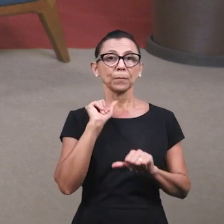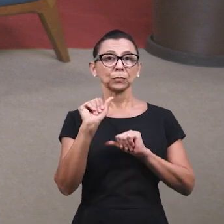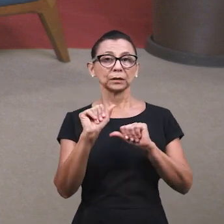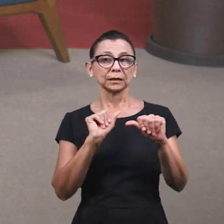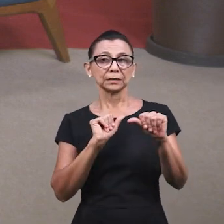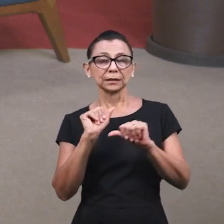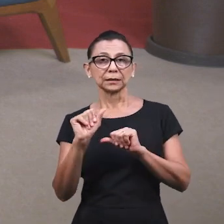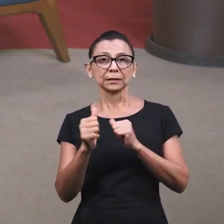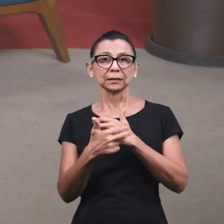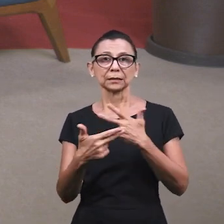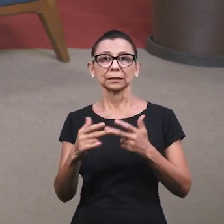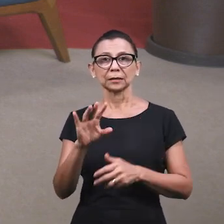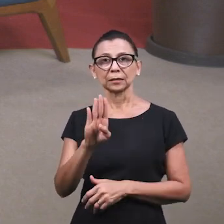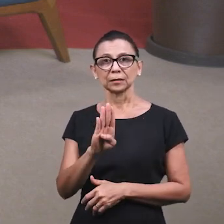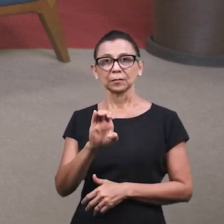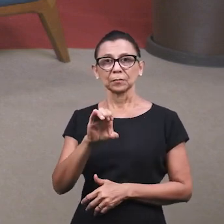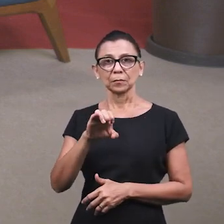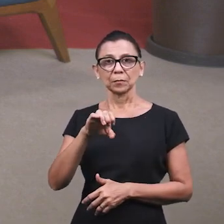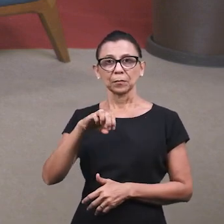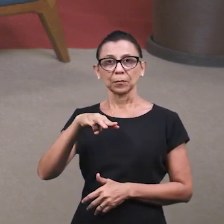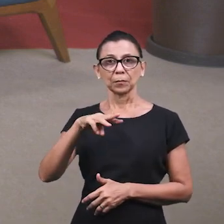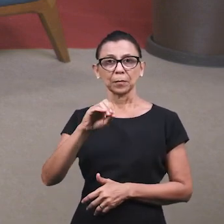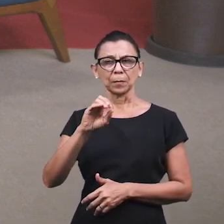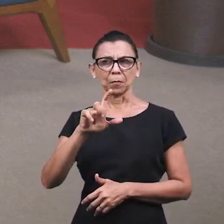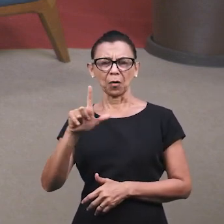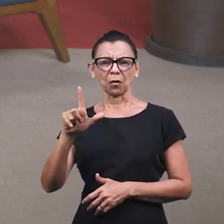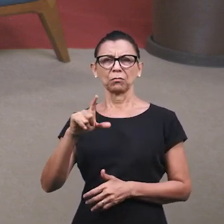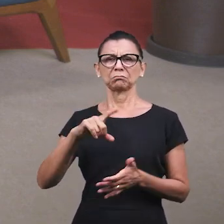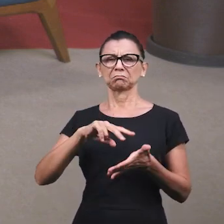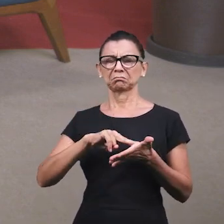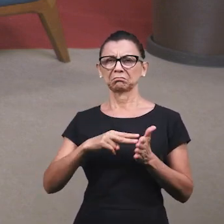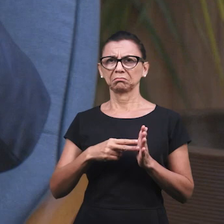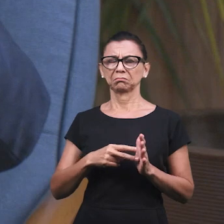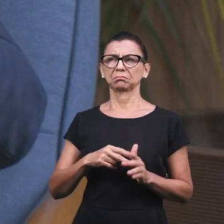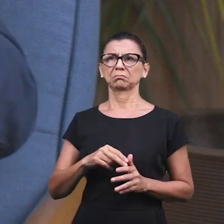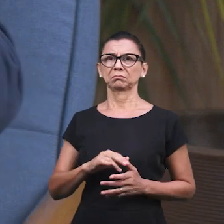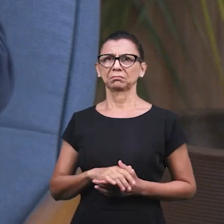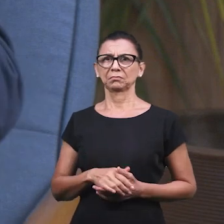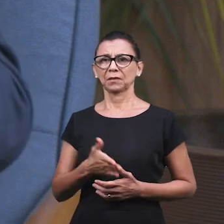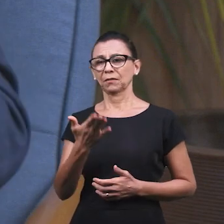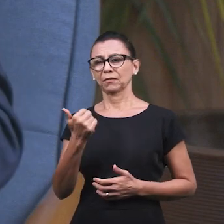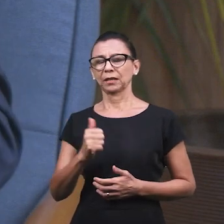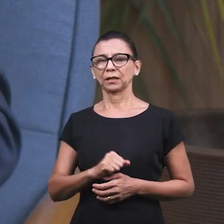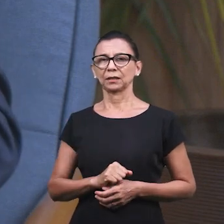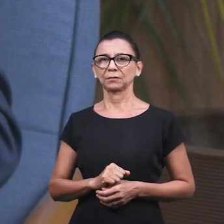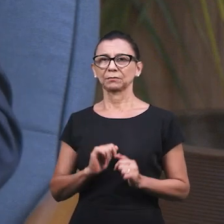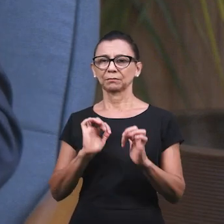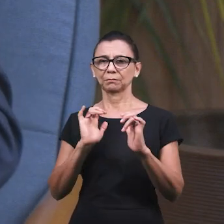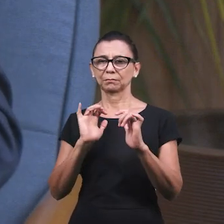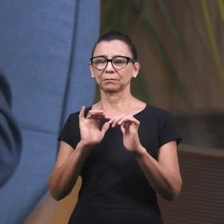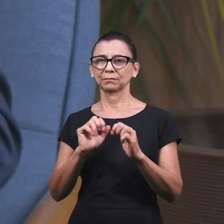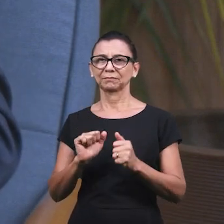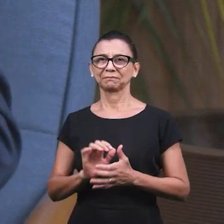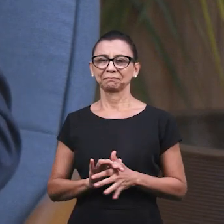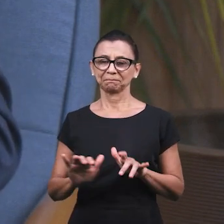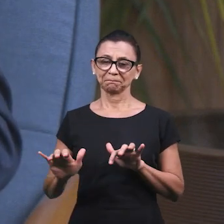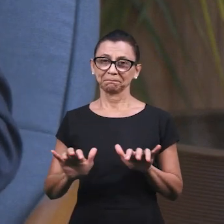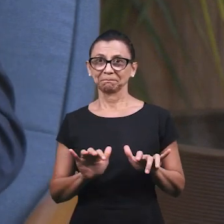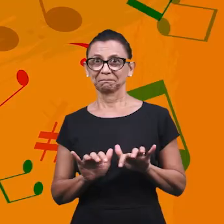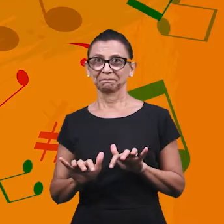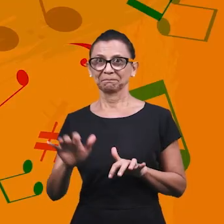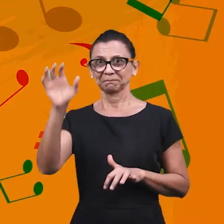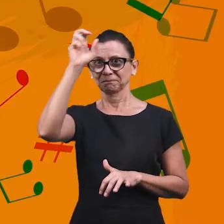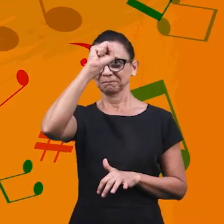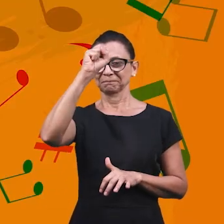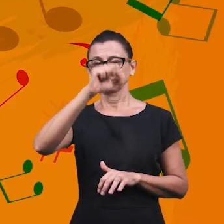signes d'altération, en commençant par le bémol. Vous voulez savoir qu'est-ce que c'est? Prenez votre instrument et nous allons